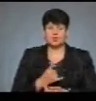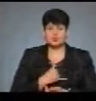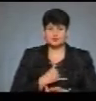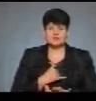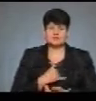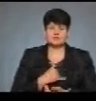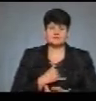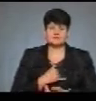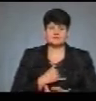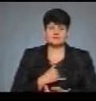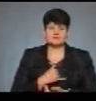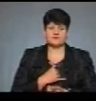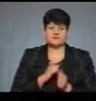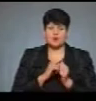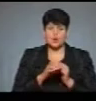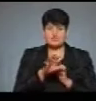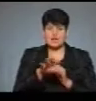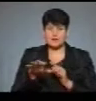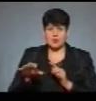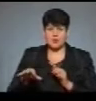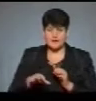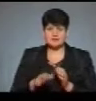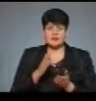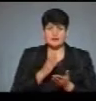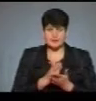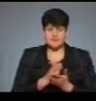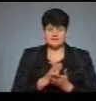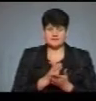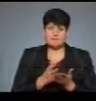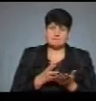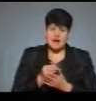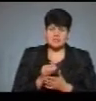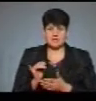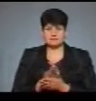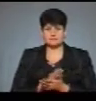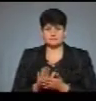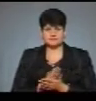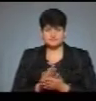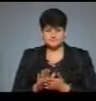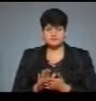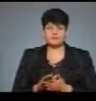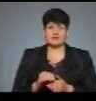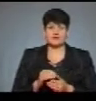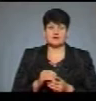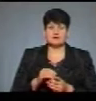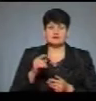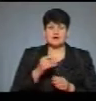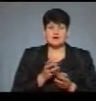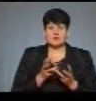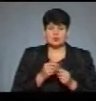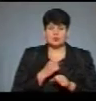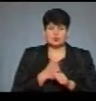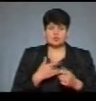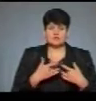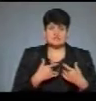майже на кожних локаціях є як платні, так і безкоштовні речі. Мало того, за рахунок роботи сцени,